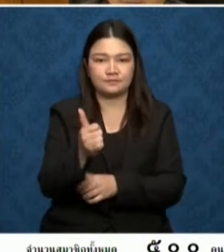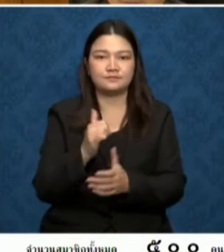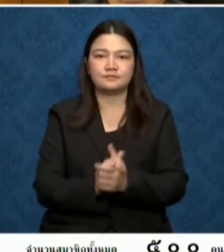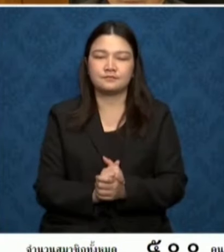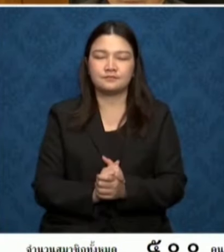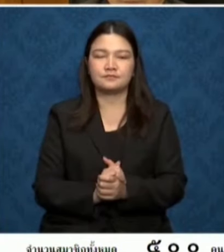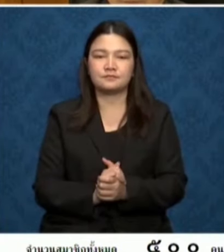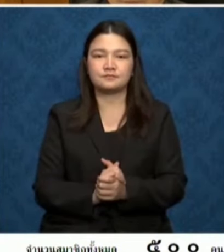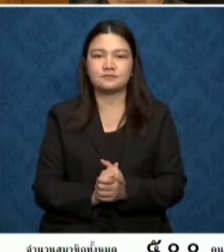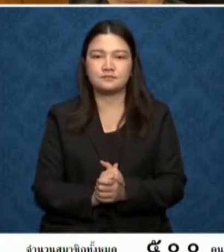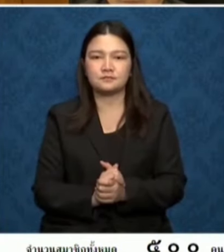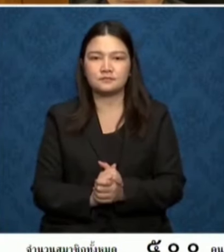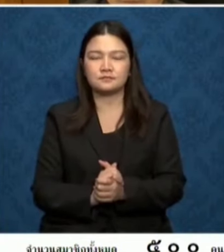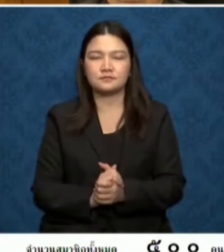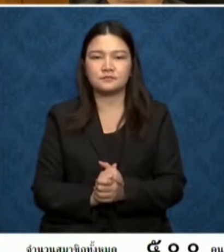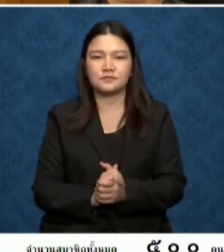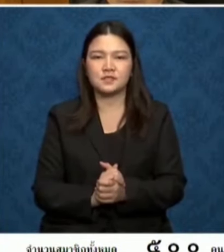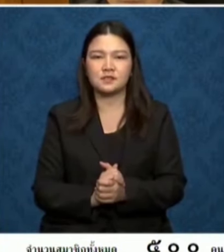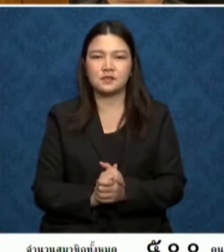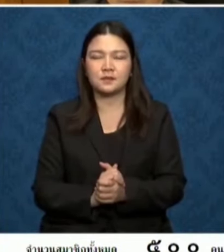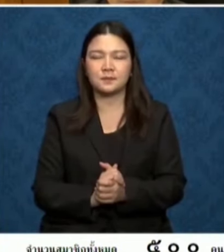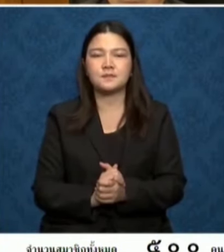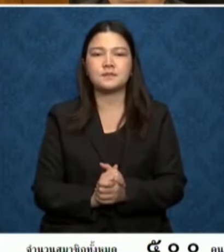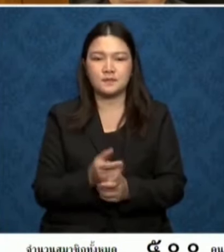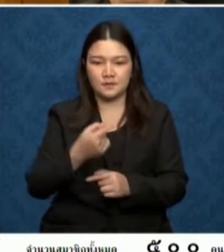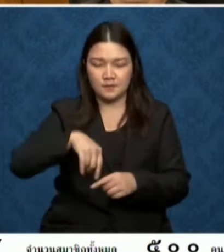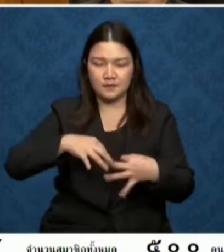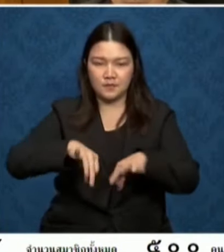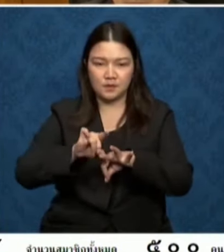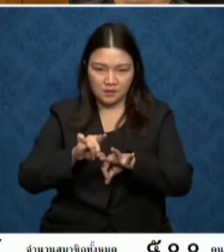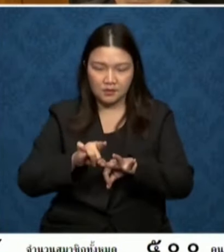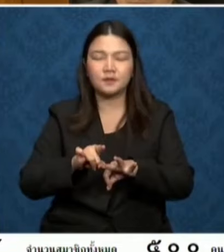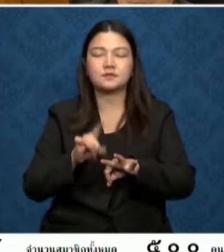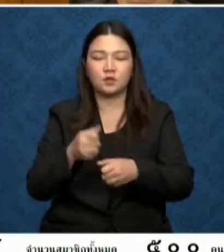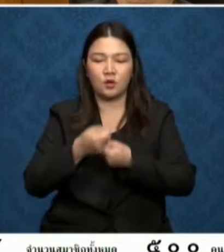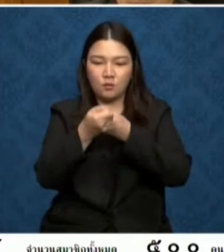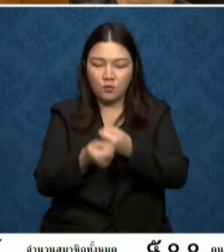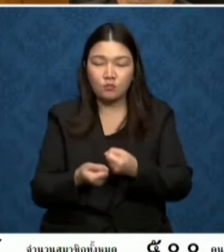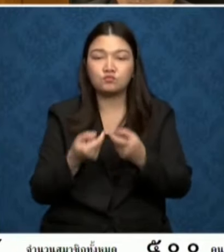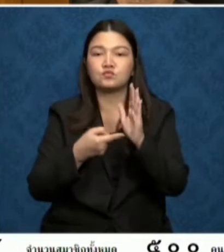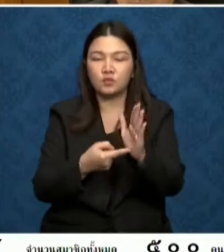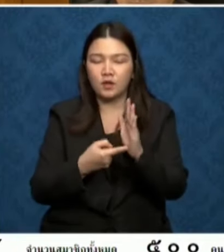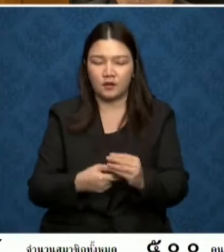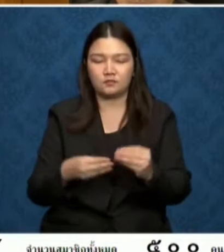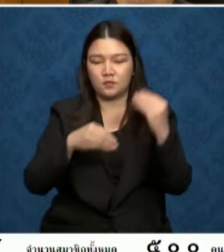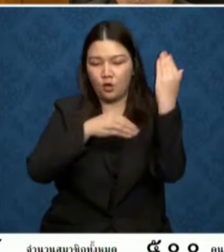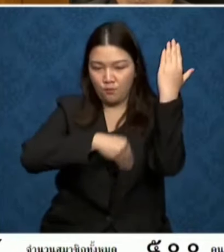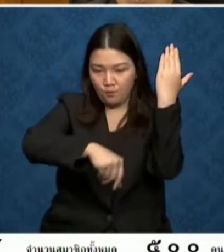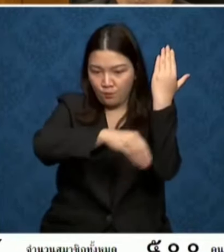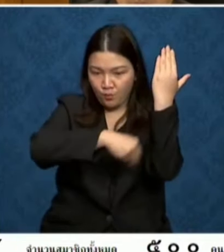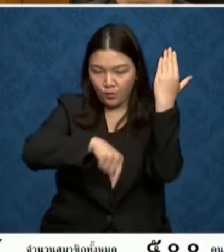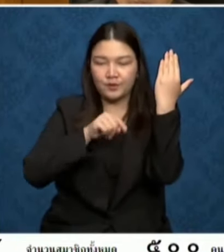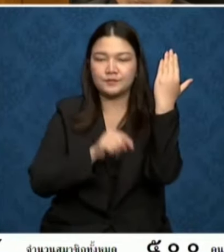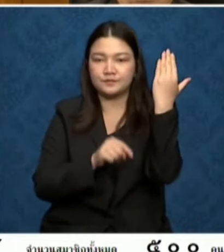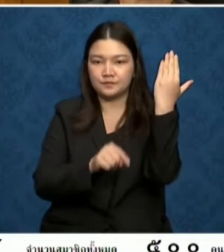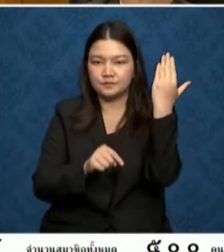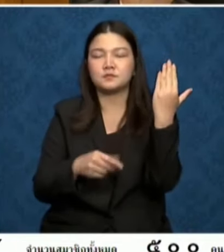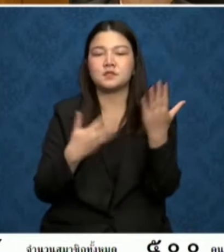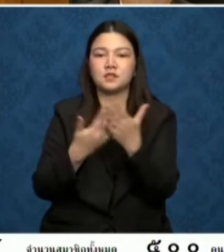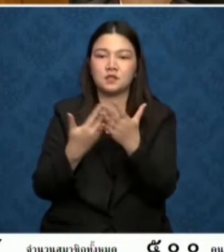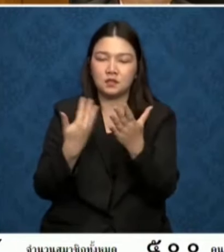าดูในเรื่องของการลดต้นทุนของเกษตรกรมากกว่าอย่างเช่นเรื่องปุ๋ยเป็นต้นนะครับหรือว่าแหล่งพลังงานที่แหล่งพลังงานหมุนเวียนในราค